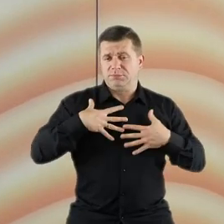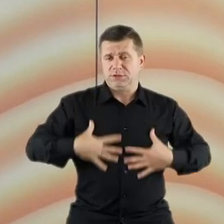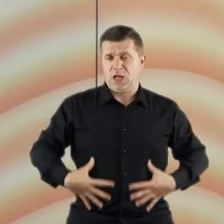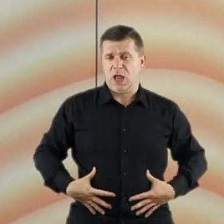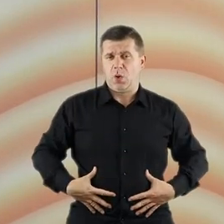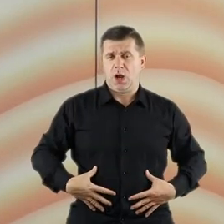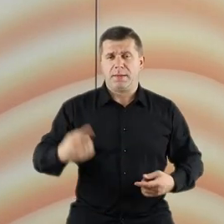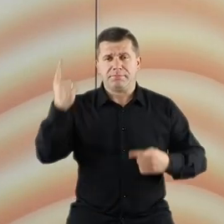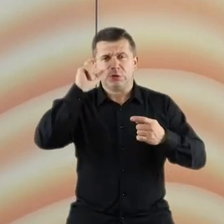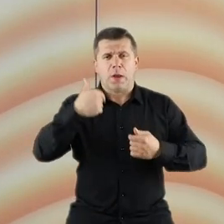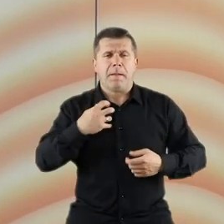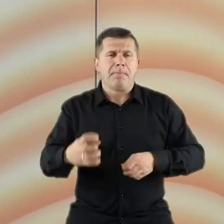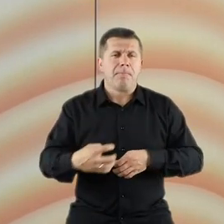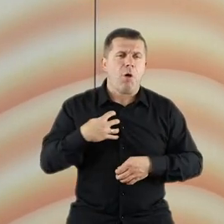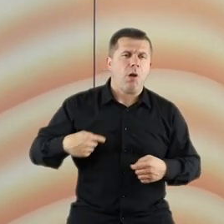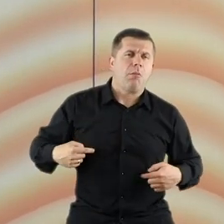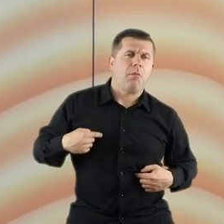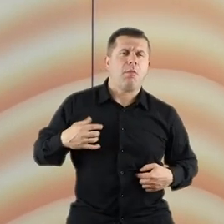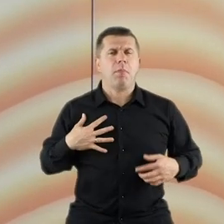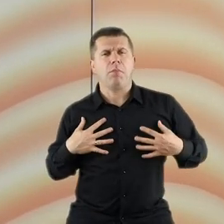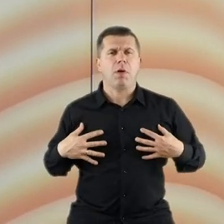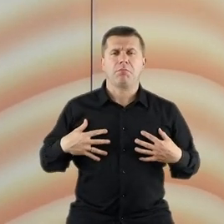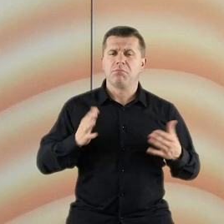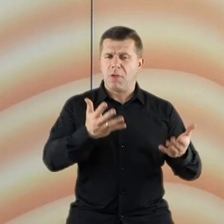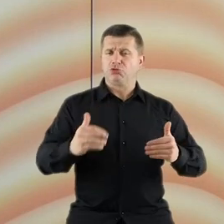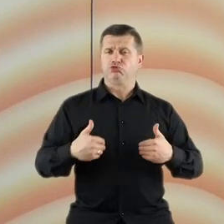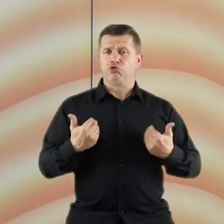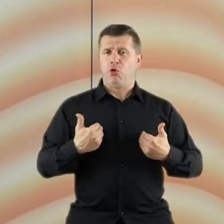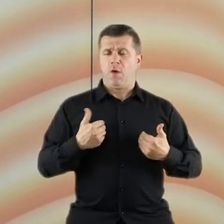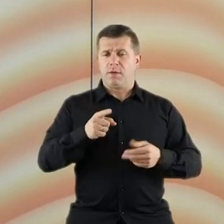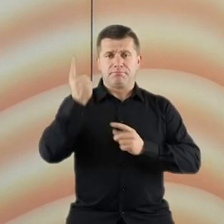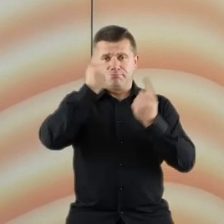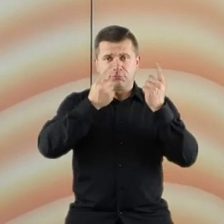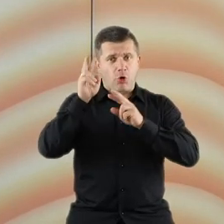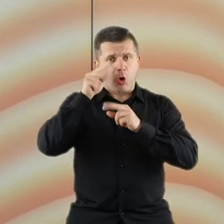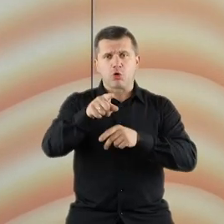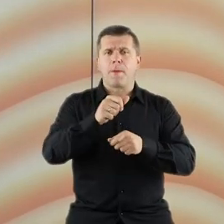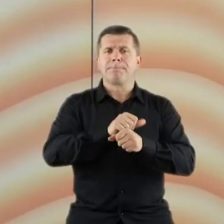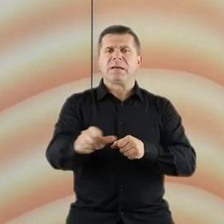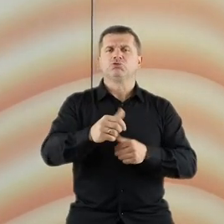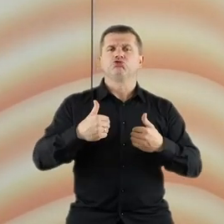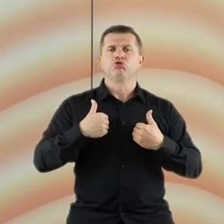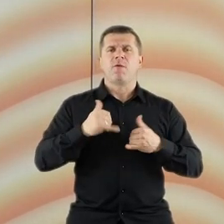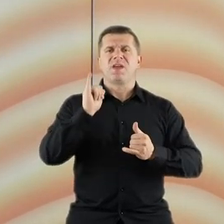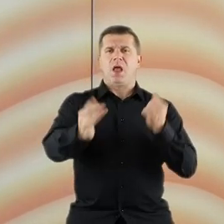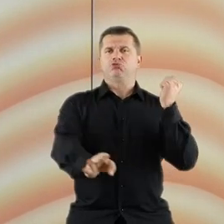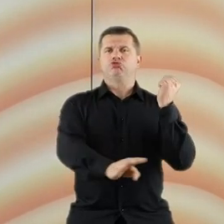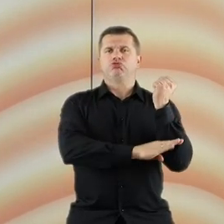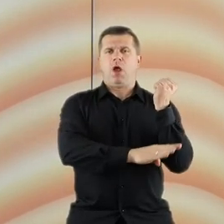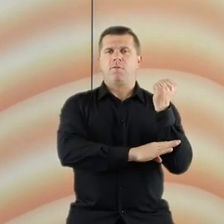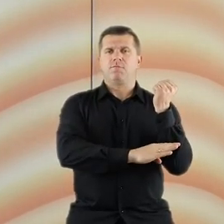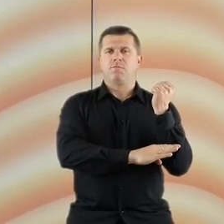kiedy przychodziły jakieś dolegliwości zdrowie kojarzy się z byciem zdrowym jak